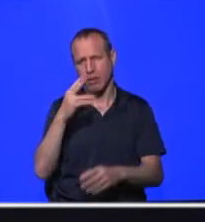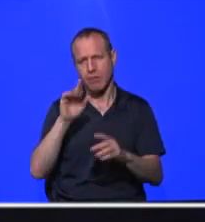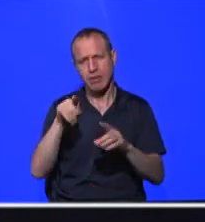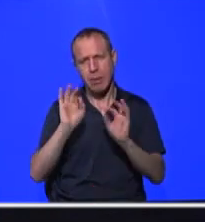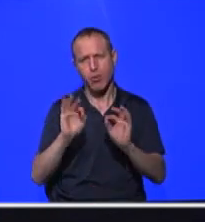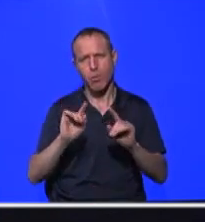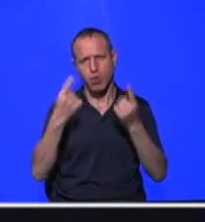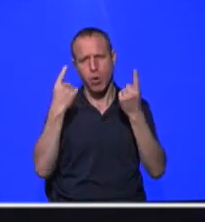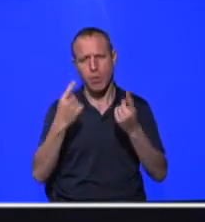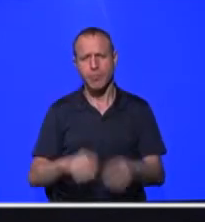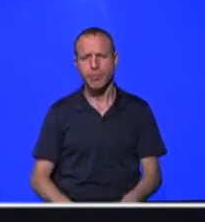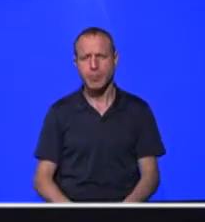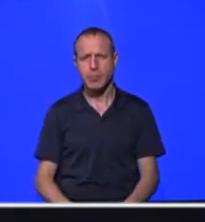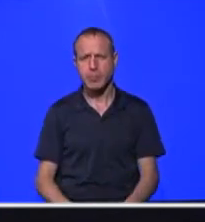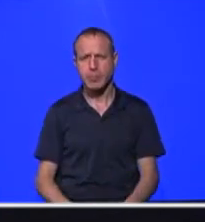מה שקורה באמת.